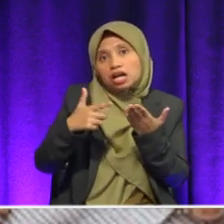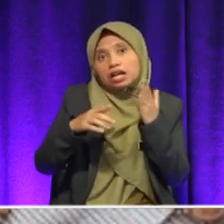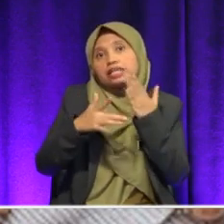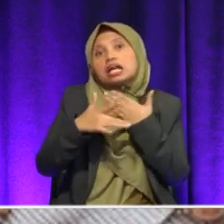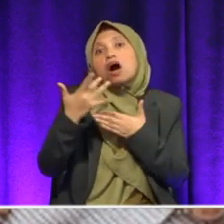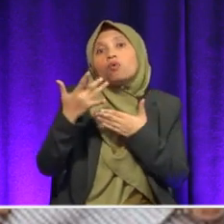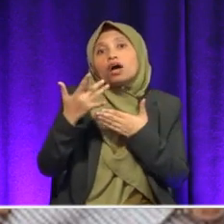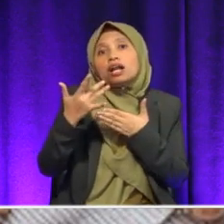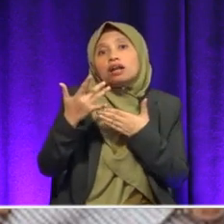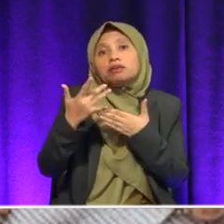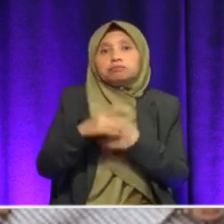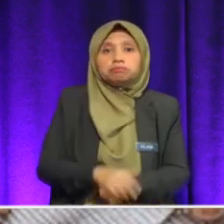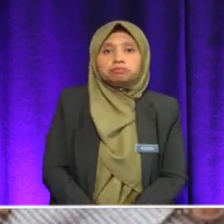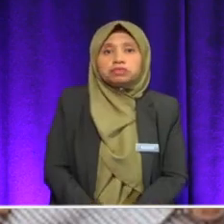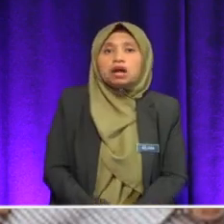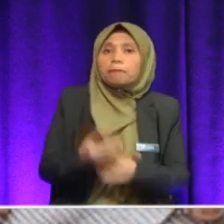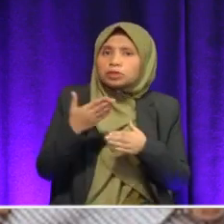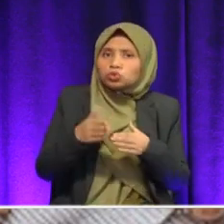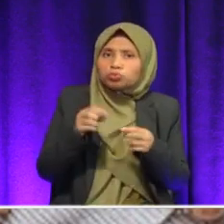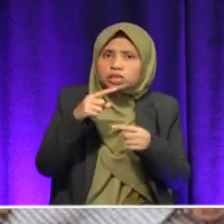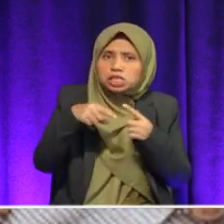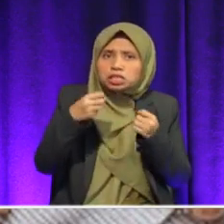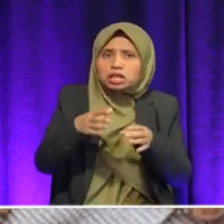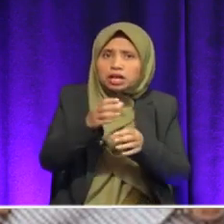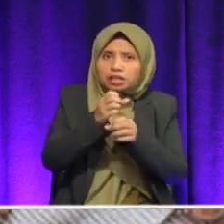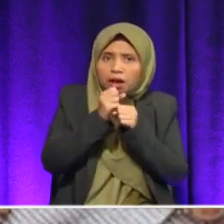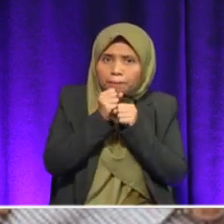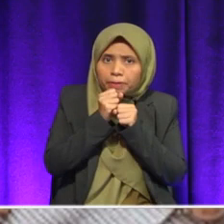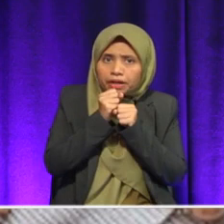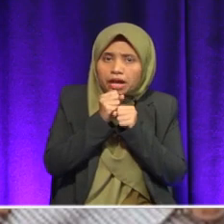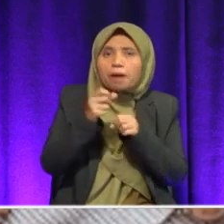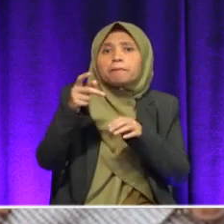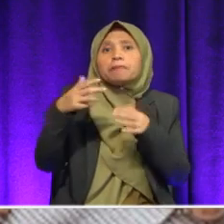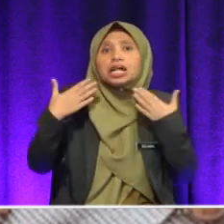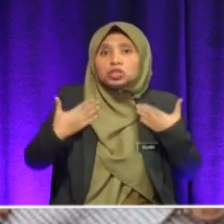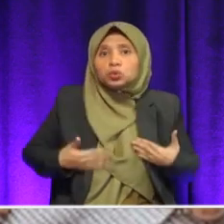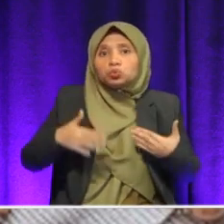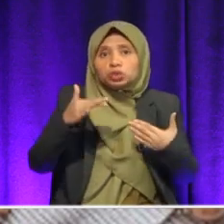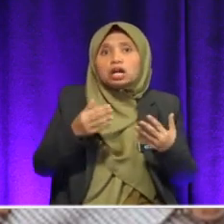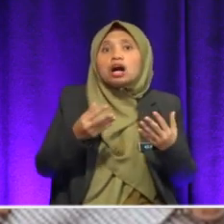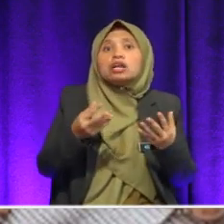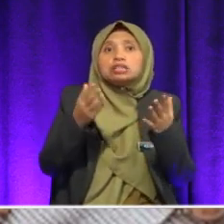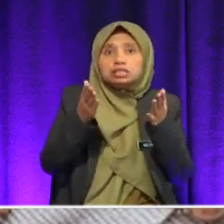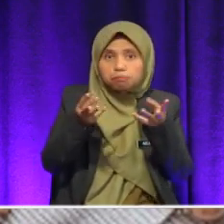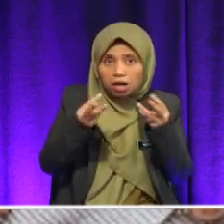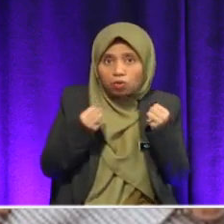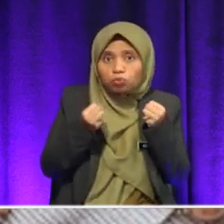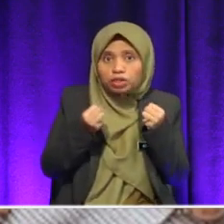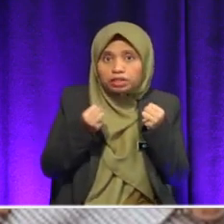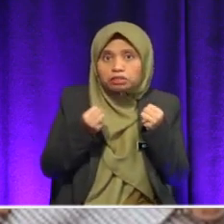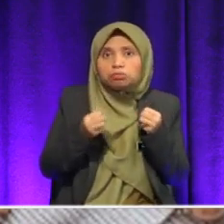dapat pakaian yang kita kehendaki mengikut kehendak pelanggan baru kita beli warnet kan tersebut